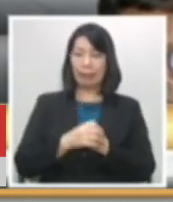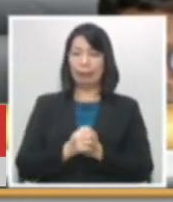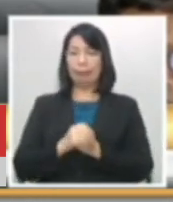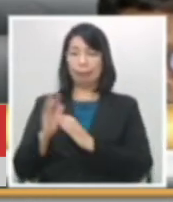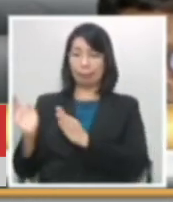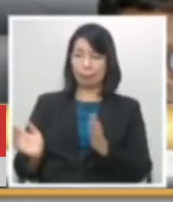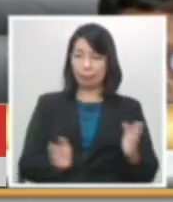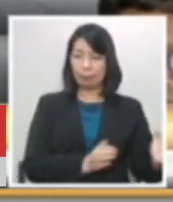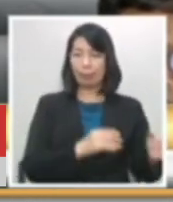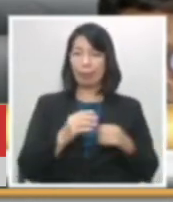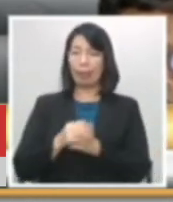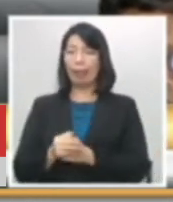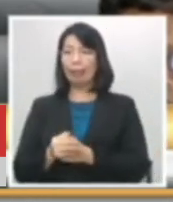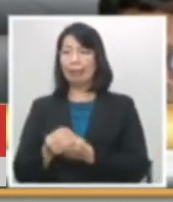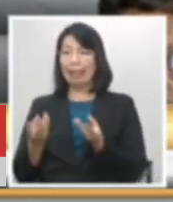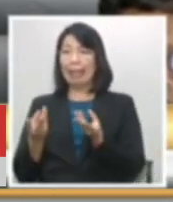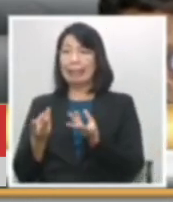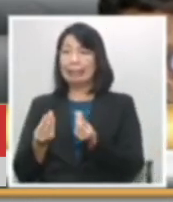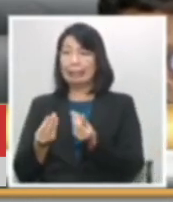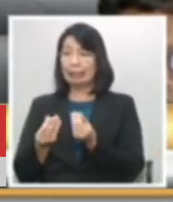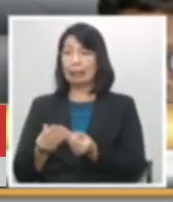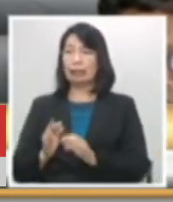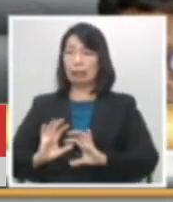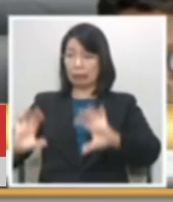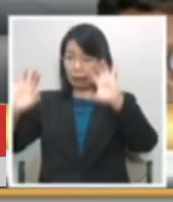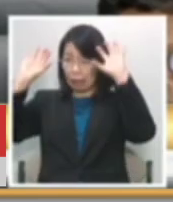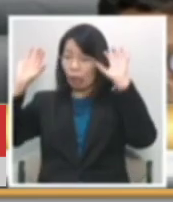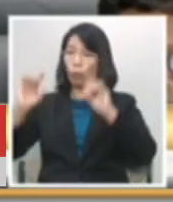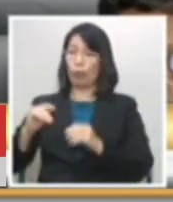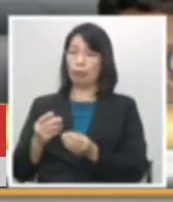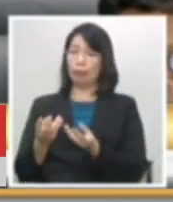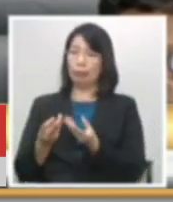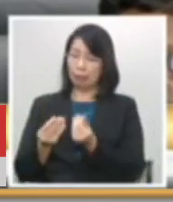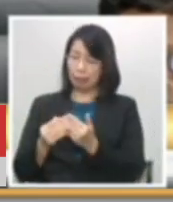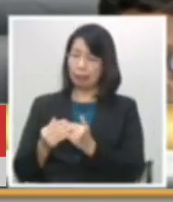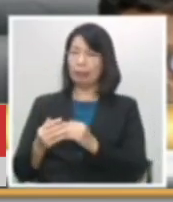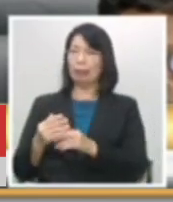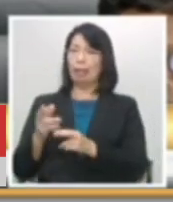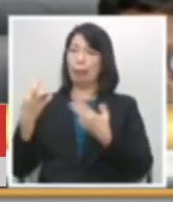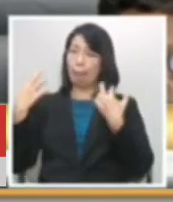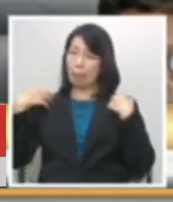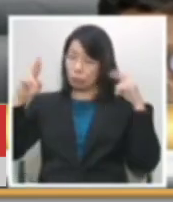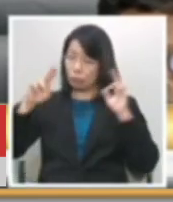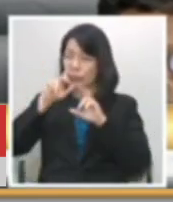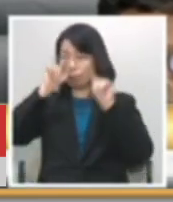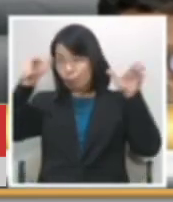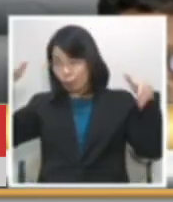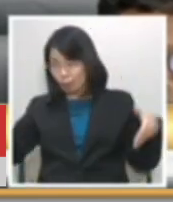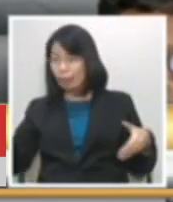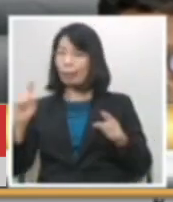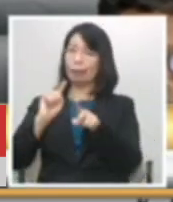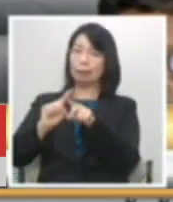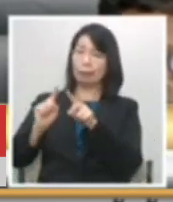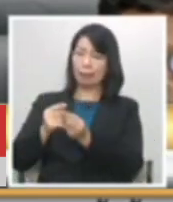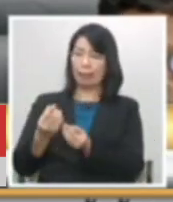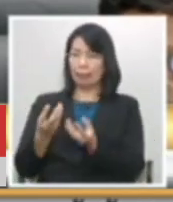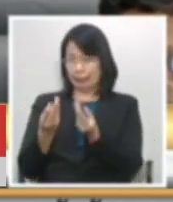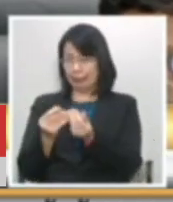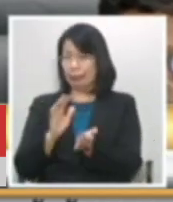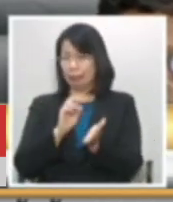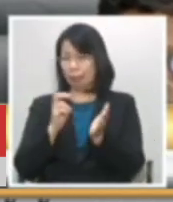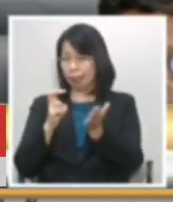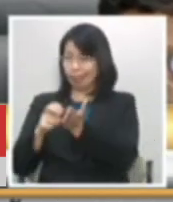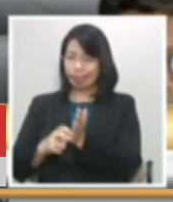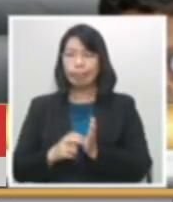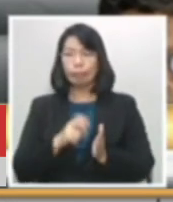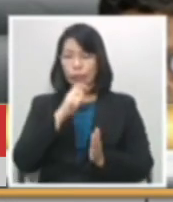ชน์หรือที่หลวงเนี่ยนะครับหรือที่ทำเลที่ราชพัสดุต่างๆนี่ครับปรากฏว่าทุกวัน